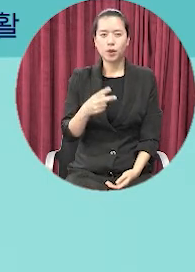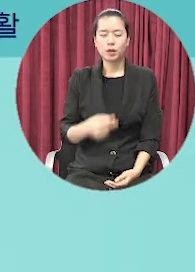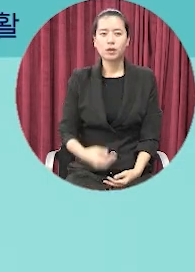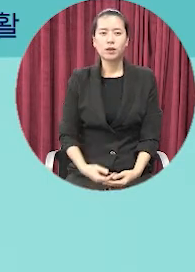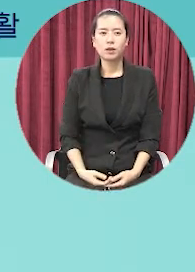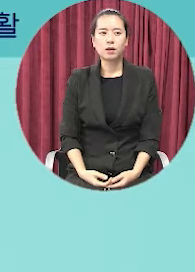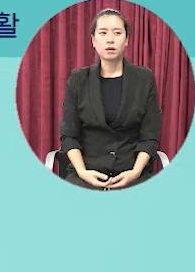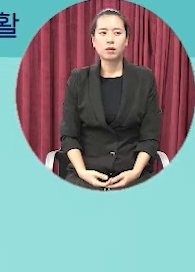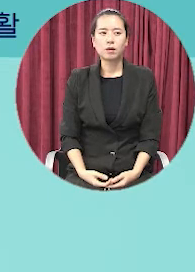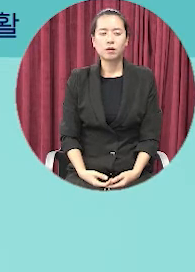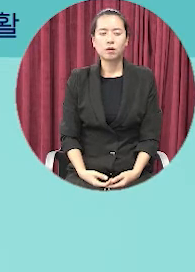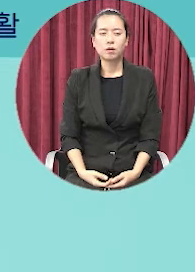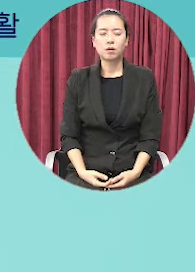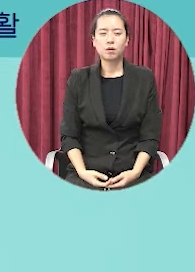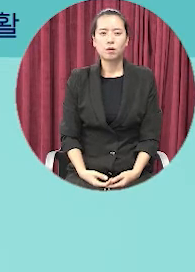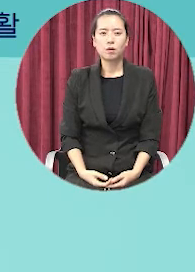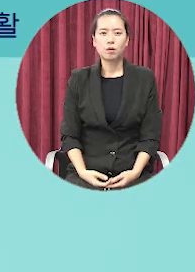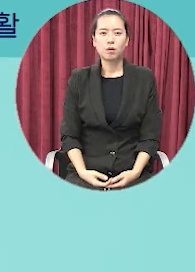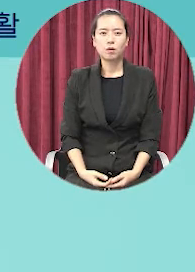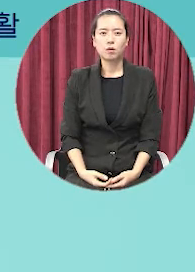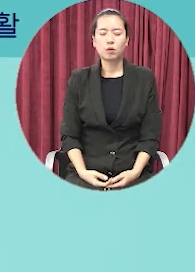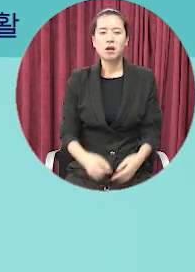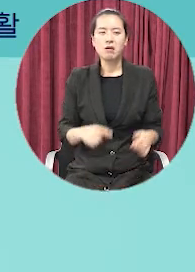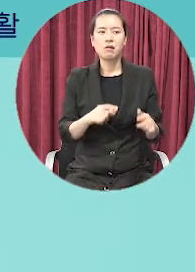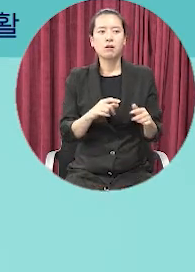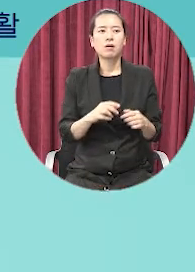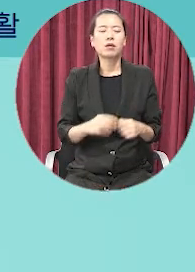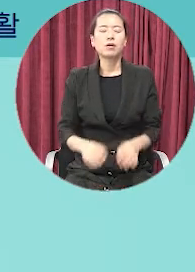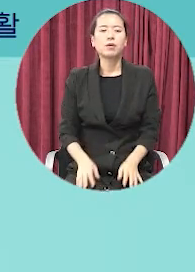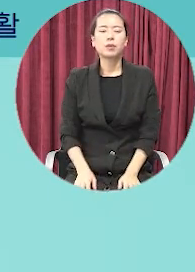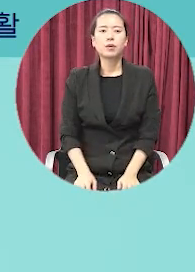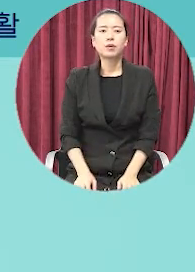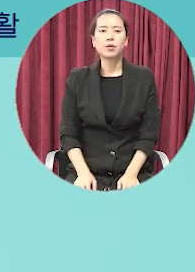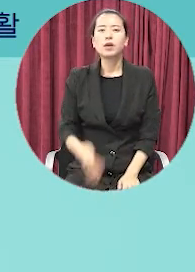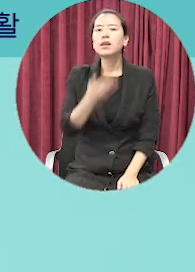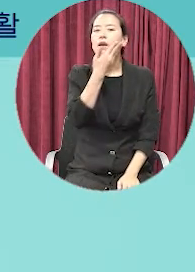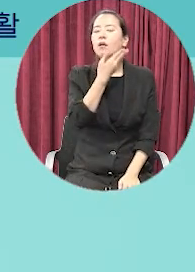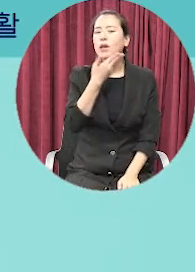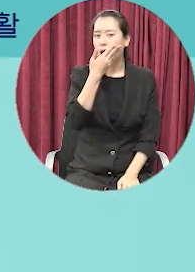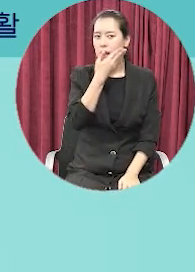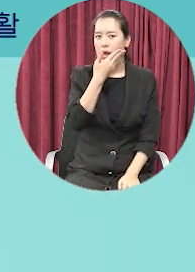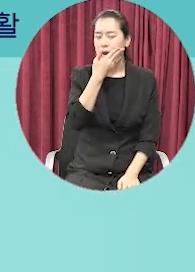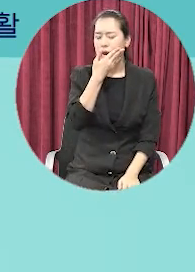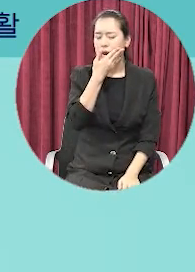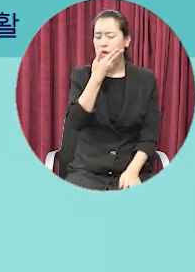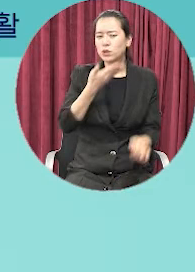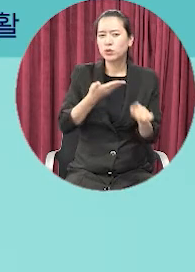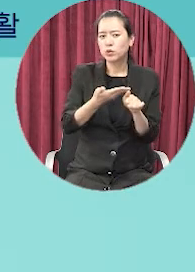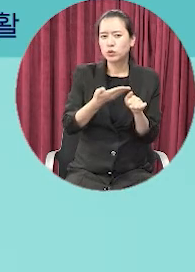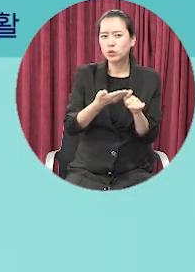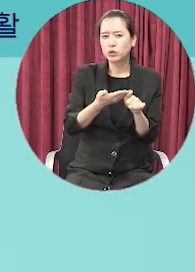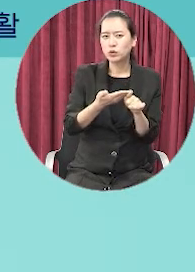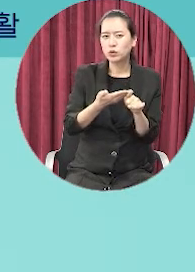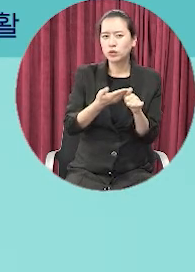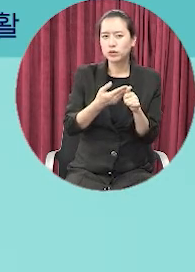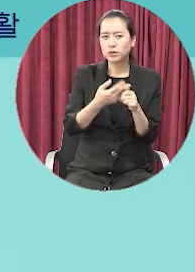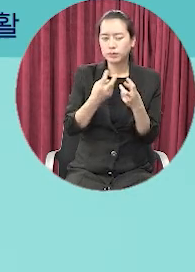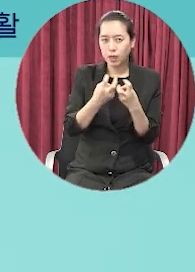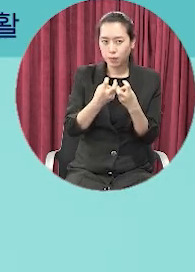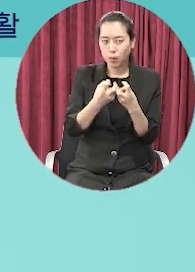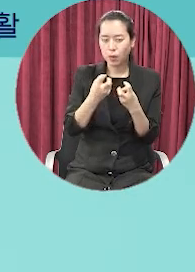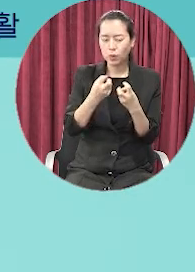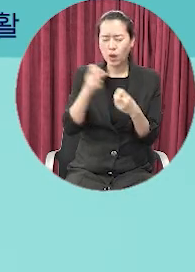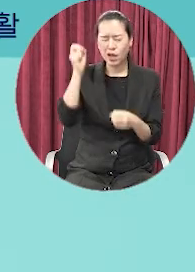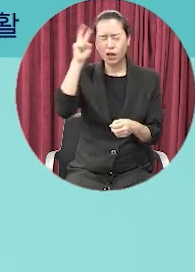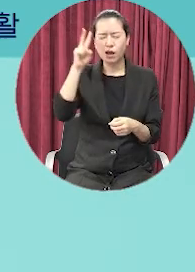트라키오스토미를 유지하는 것에 대한 그런 내용에 대한 교육 요구가 많았고, 또 영양 공급이라든지 또 간질 발작과